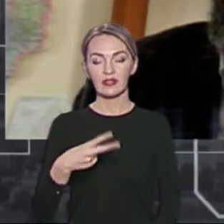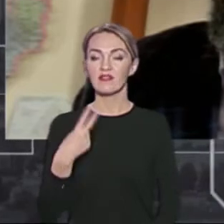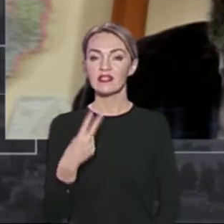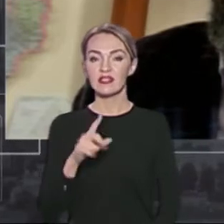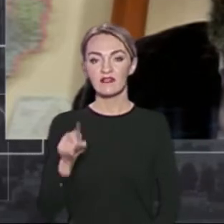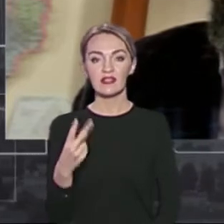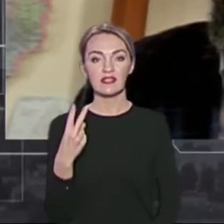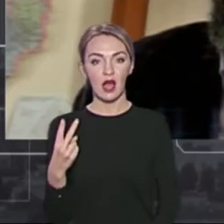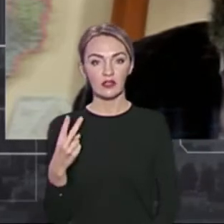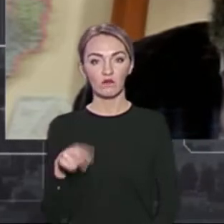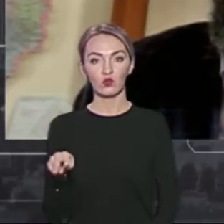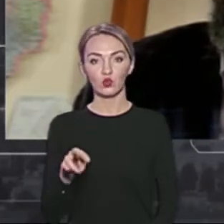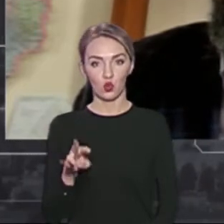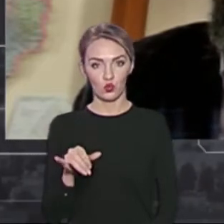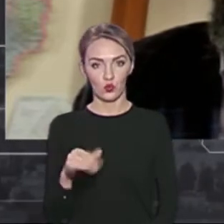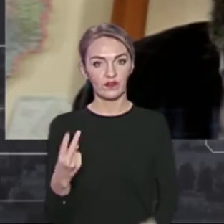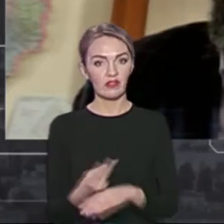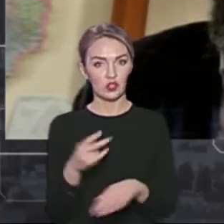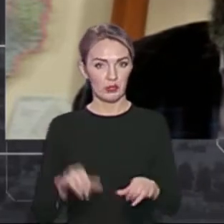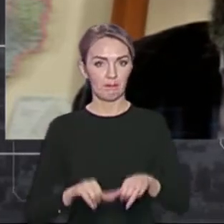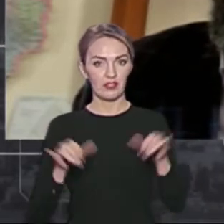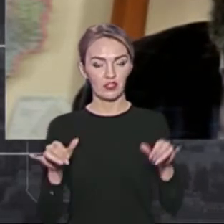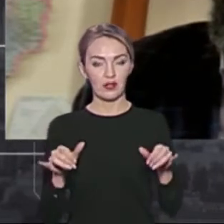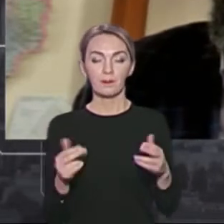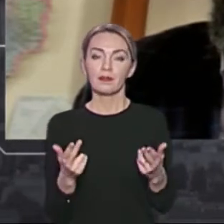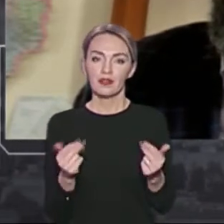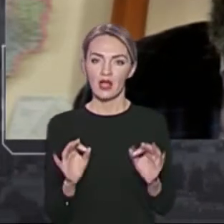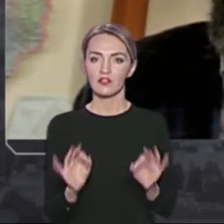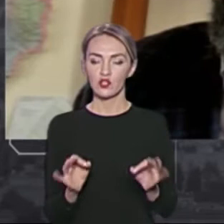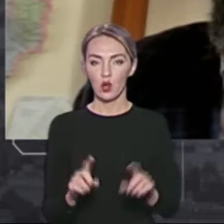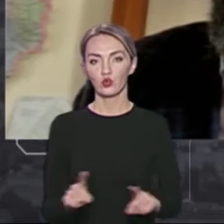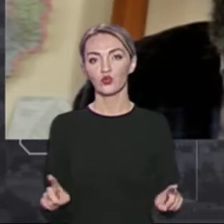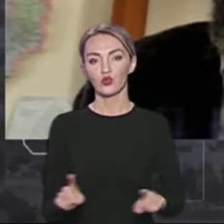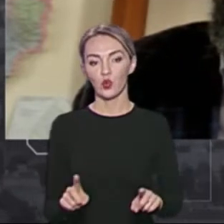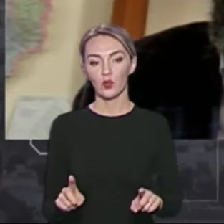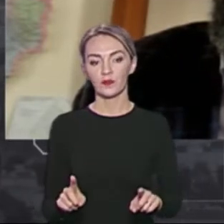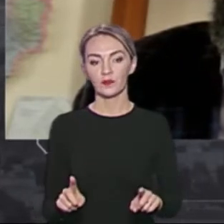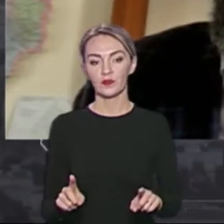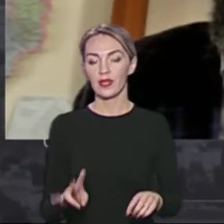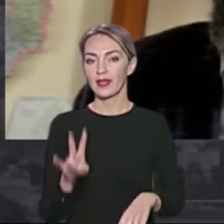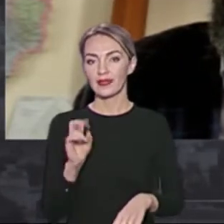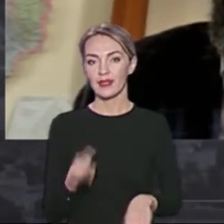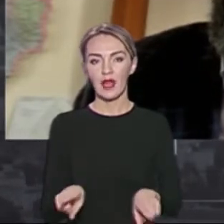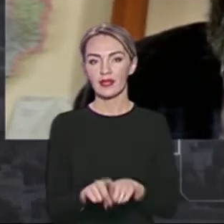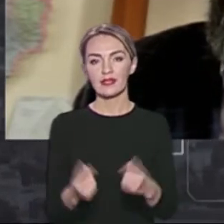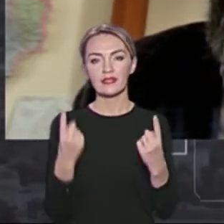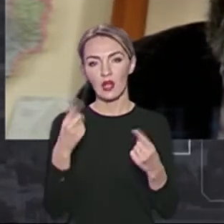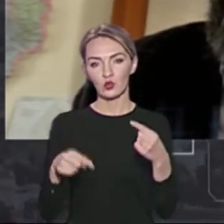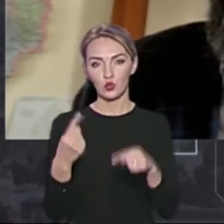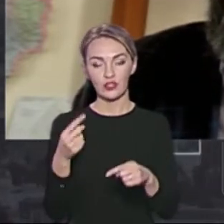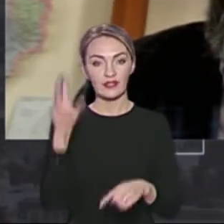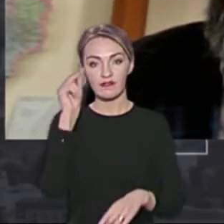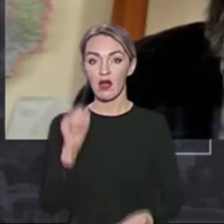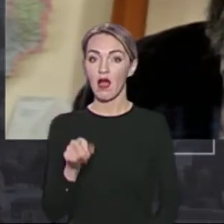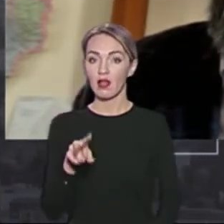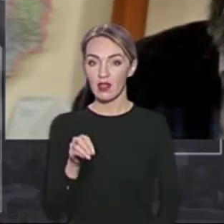2,2 в лютому, тобто більш ніж удвічі більше. Так, звичайно, що не такі значущі цифри, але тим не